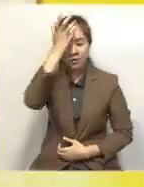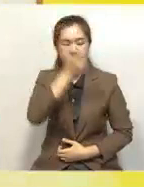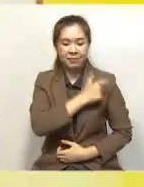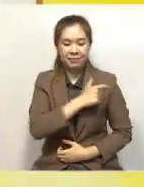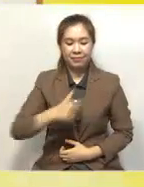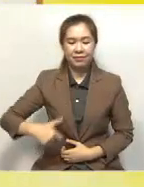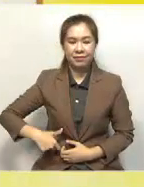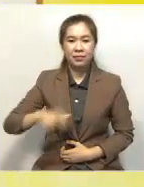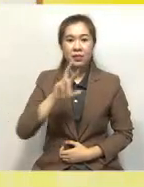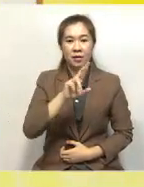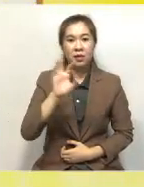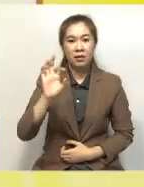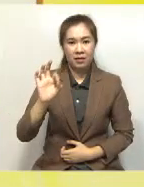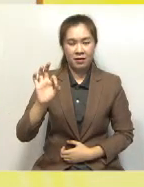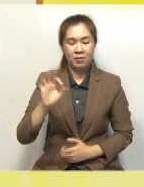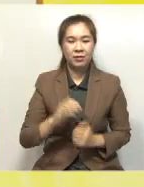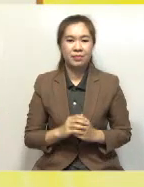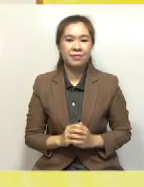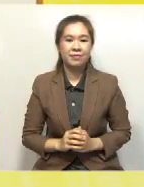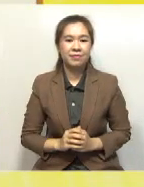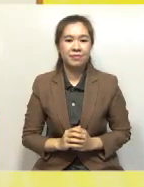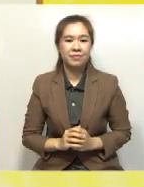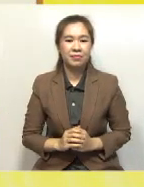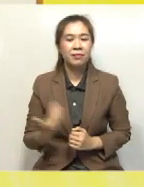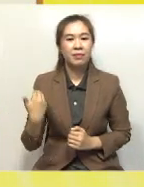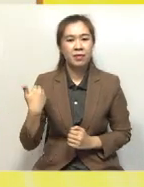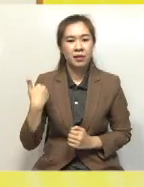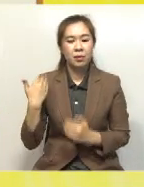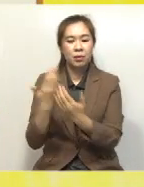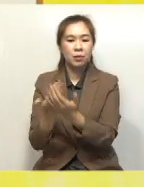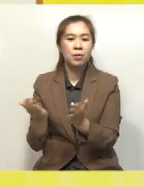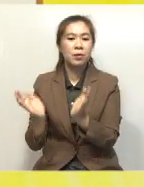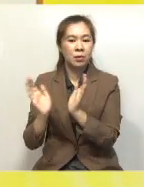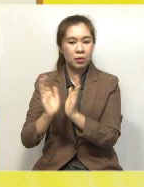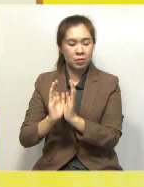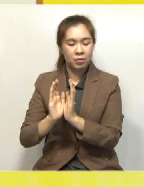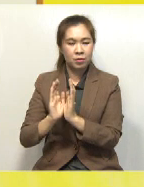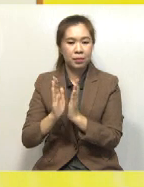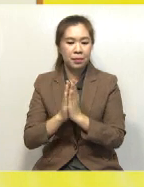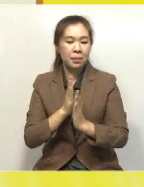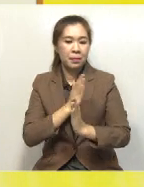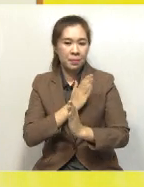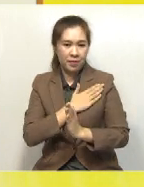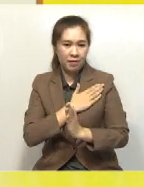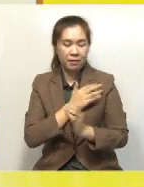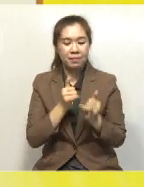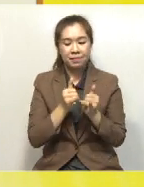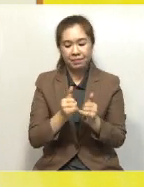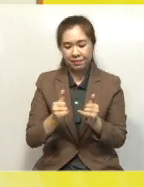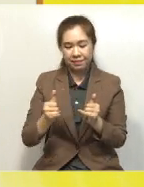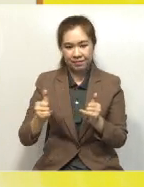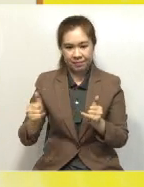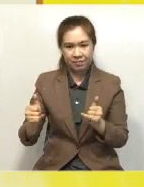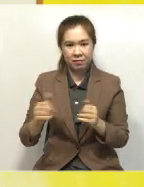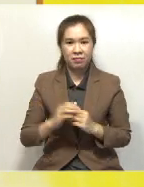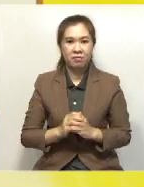ราชินีนาถในรัชกาลที่9โดยมีสมเด็จพระอริยวงศาคตญาณสมเด็จพระสังฆราชสกลมหาสังฆปริน